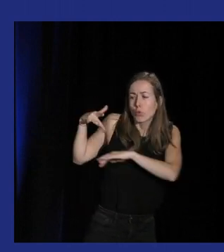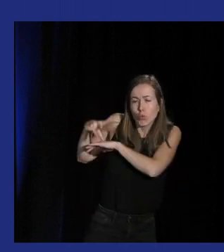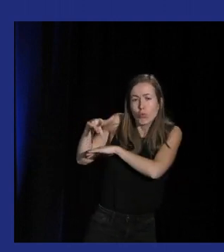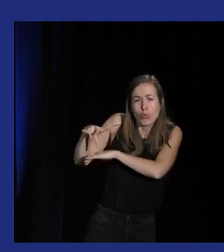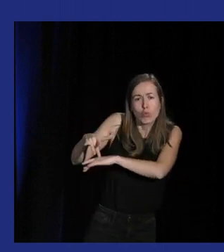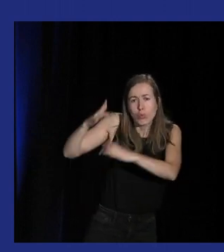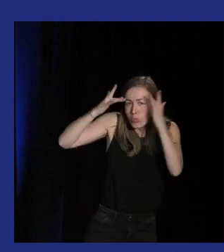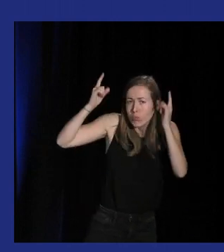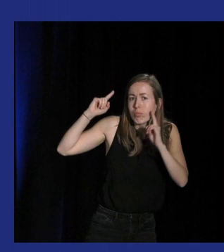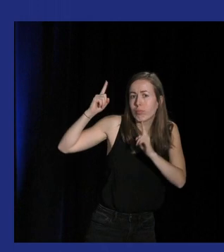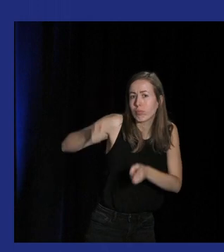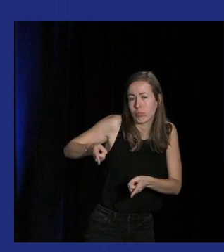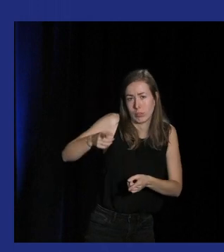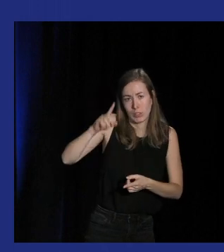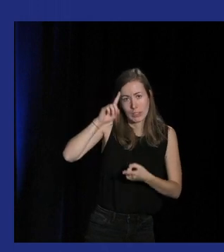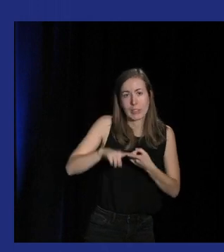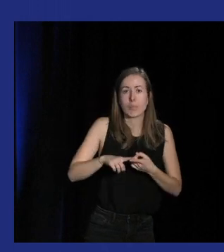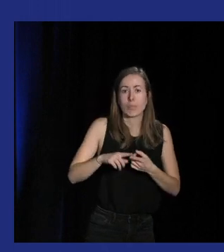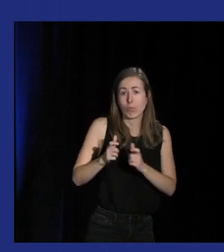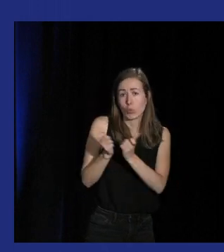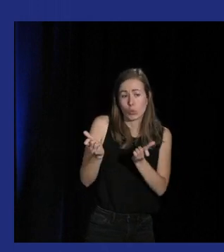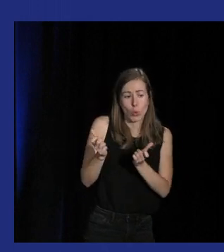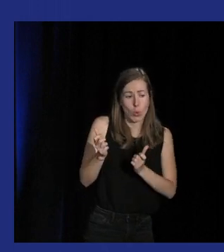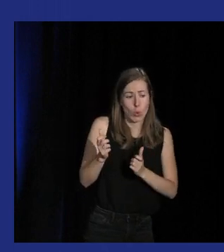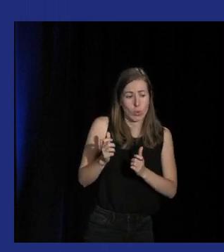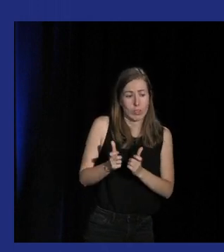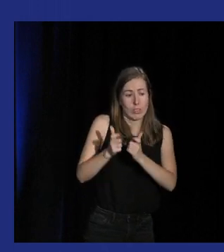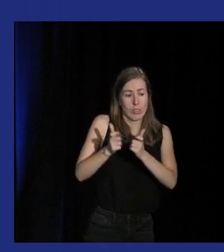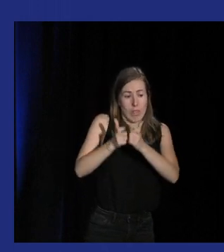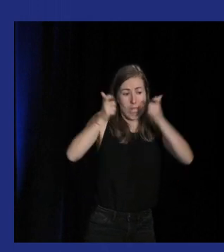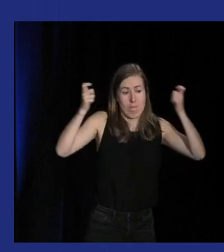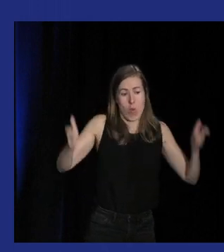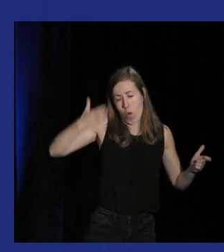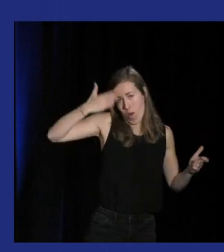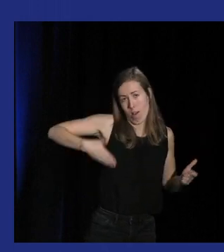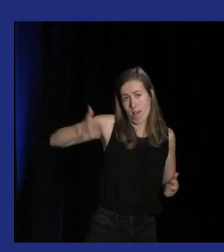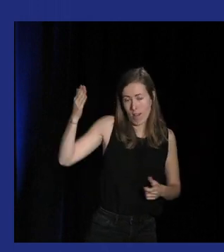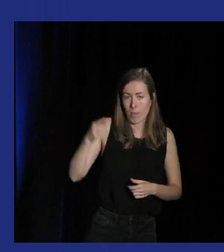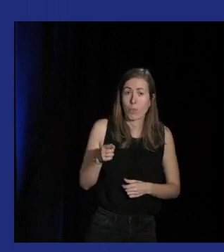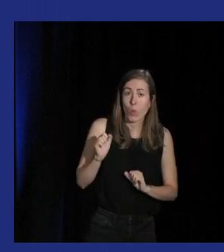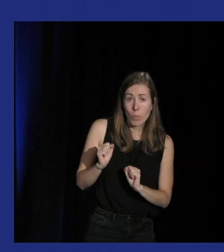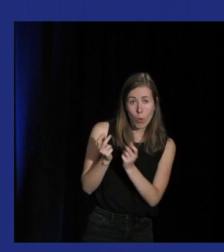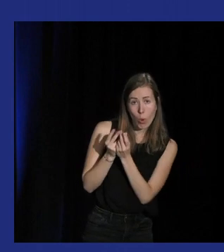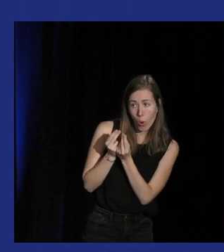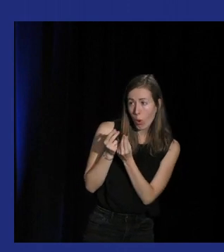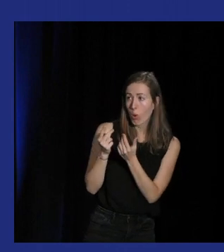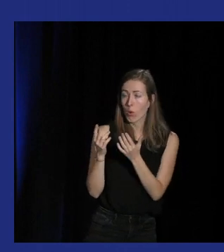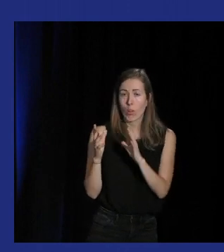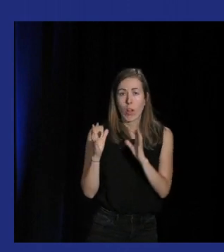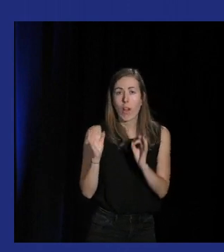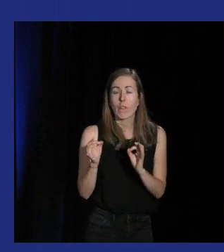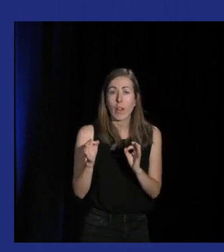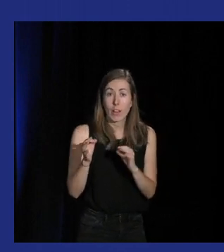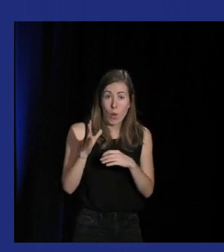travail chez des studios triple A est-ce que tu peux nous faire une liste peut-être pas exhaustive mais un aperçu en fait de